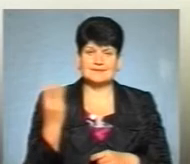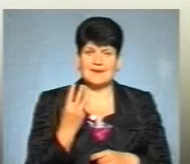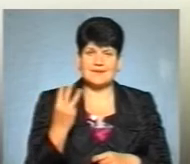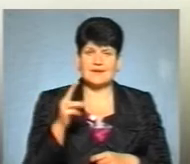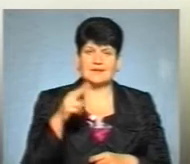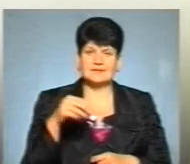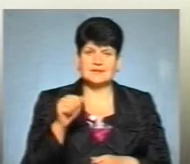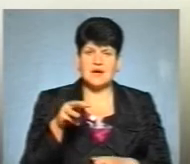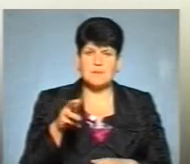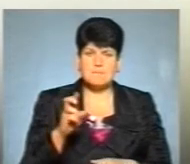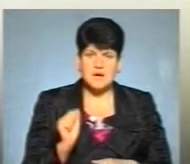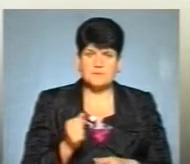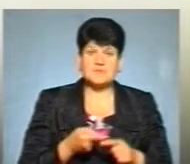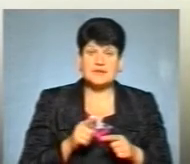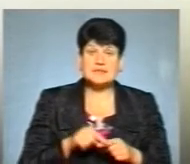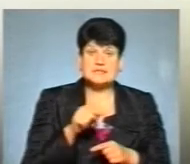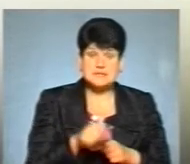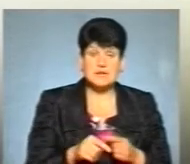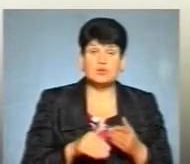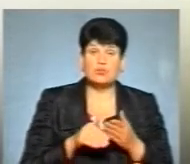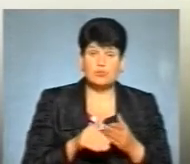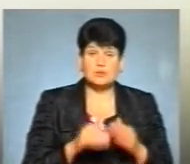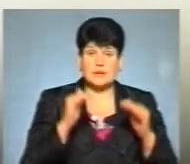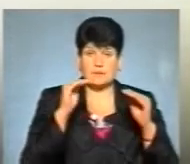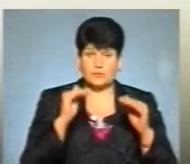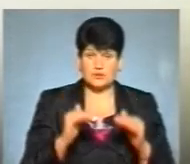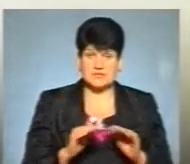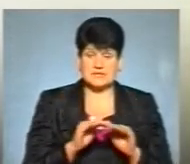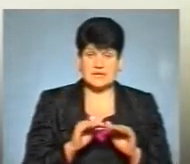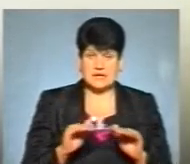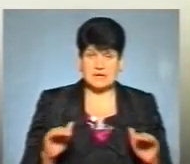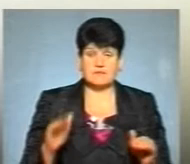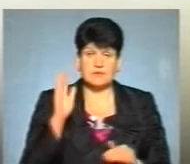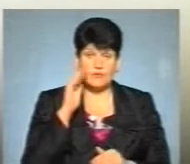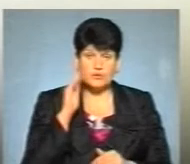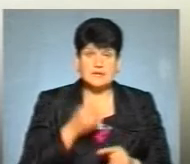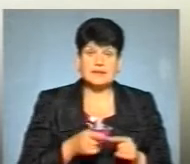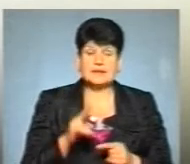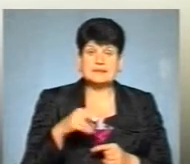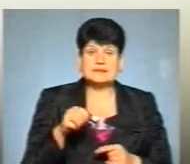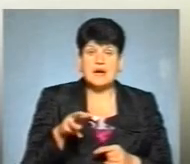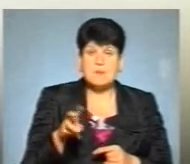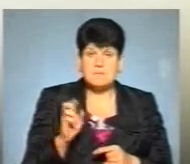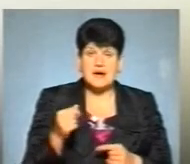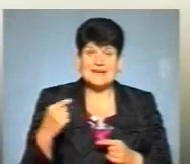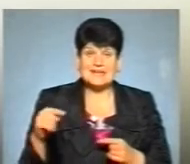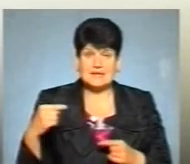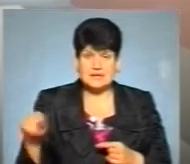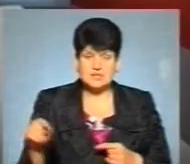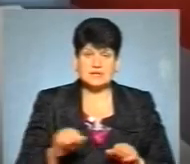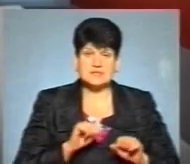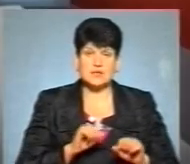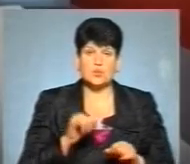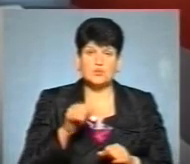Це пошкодження навіть допомогло понизити рівень води в Дністрі, і дамба, інша дамба, яка захищає Устя